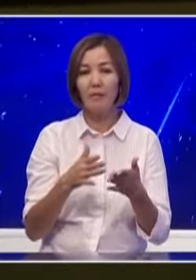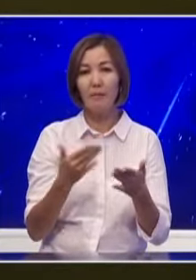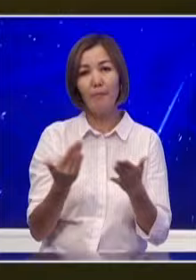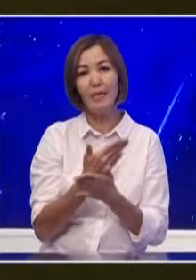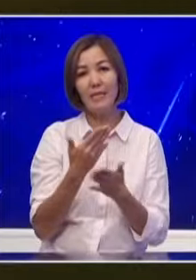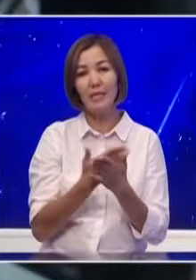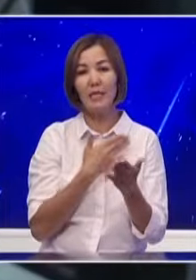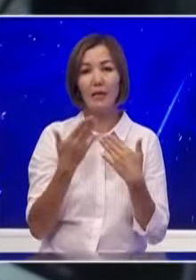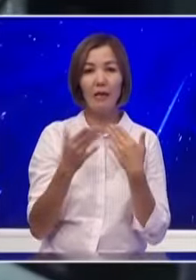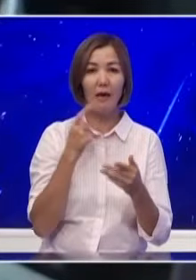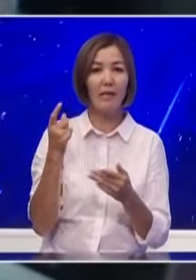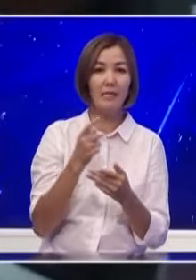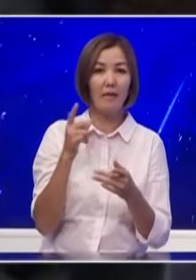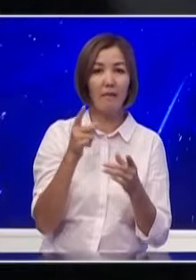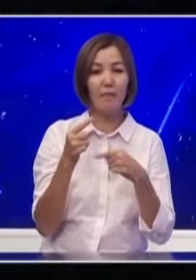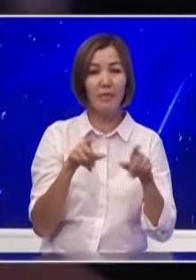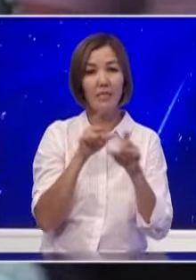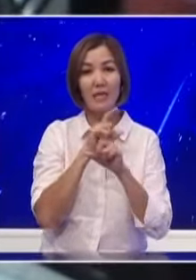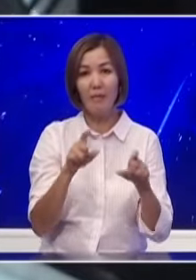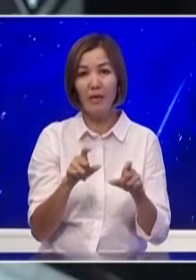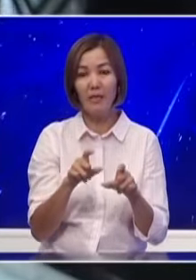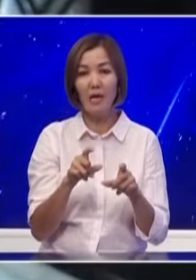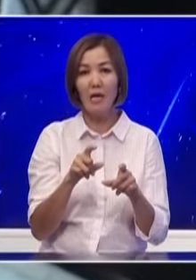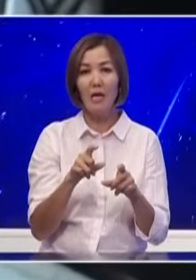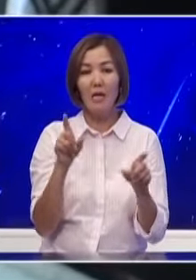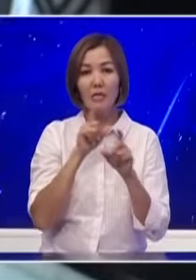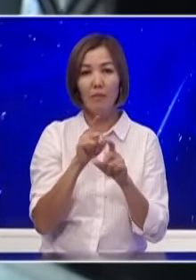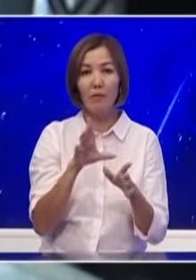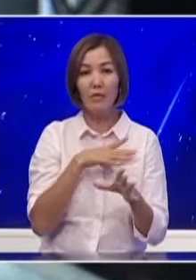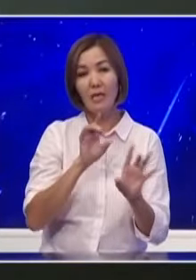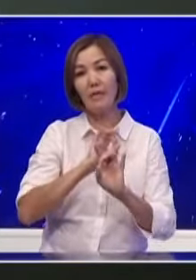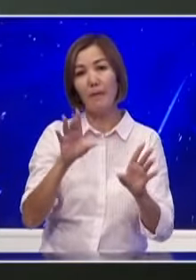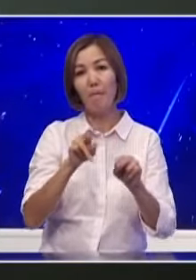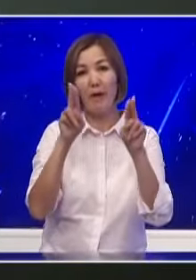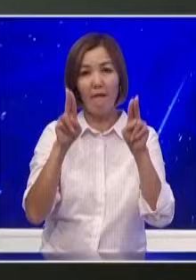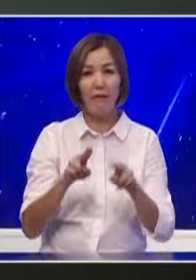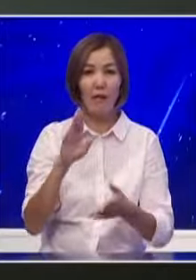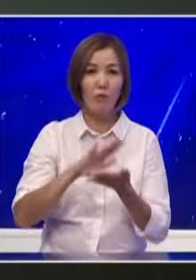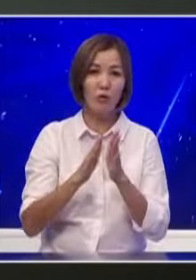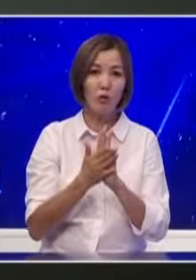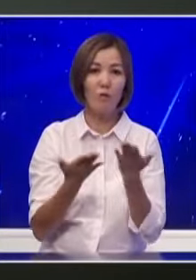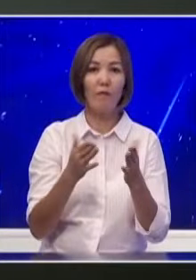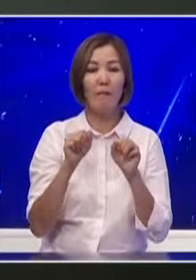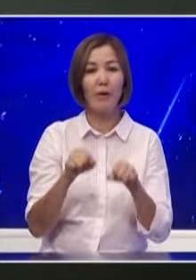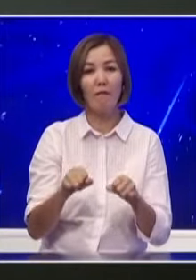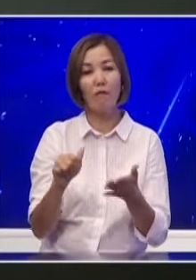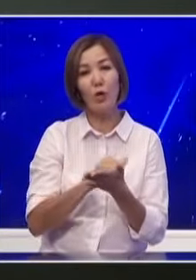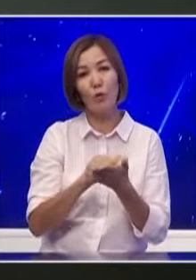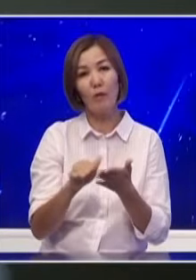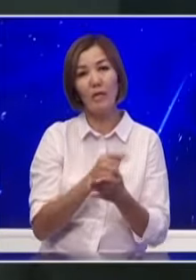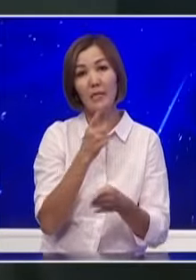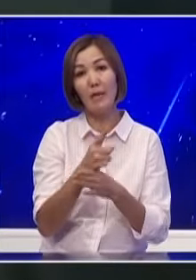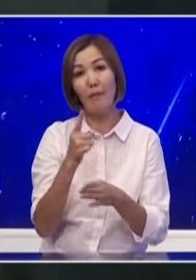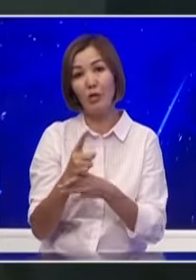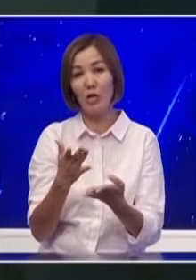профилактические беседы с владельцами бизнес-объектов. Работникам заведения были разъяснены правила и условия нормативно-правового